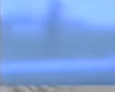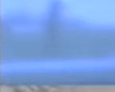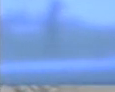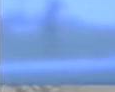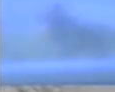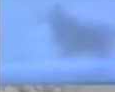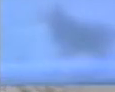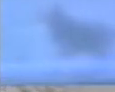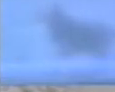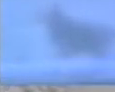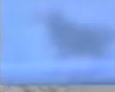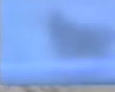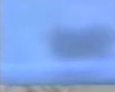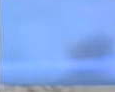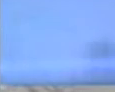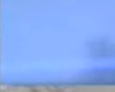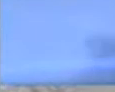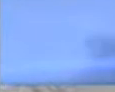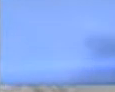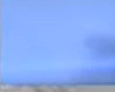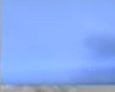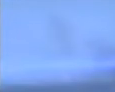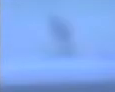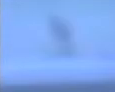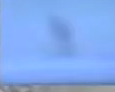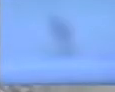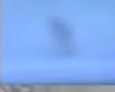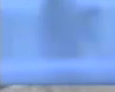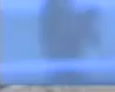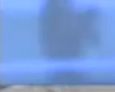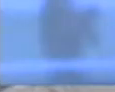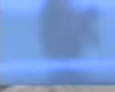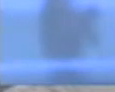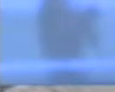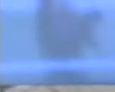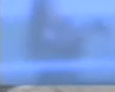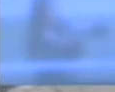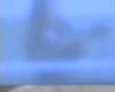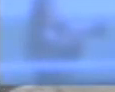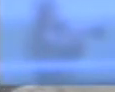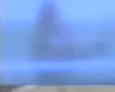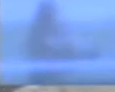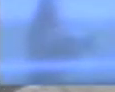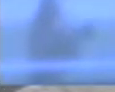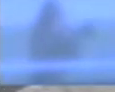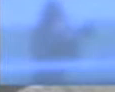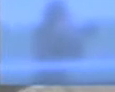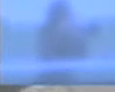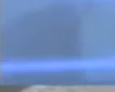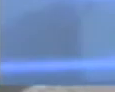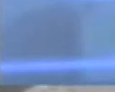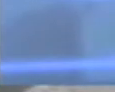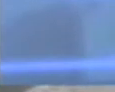يناهز 63. انتقلت إلى رحمة الله تعالى خزنة علي فالح